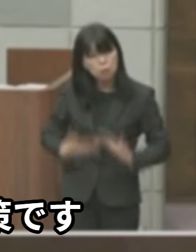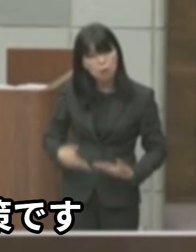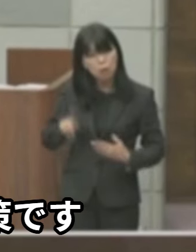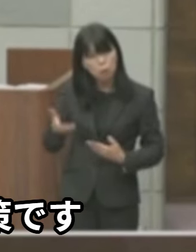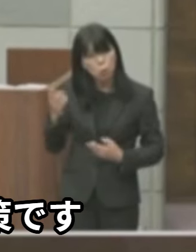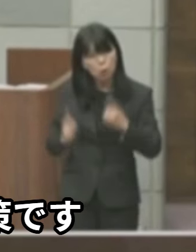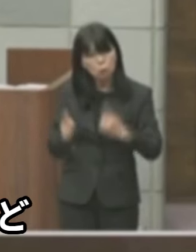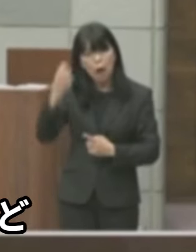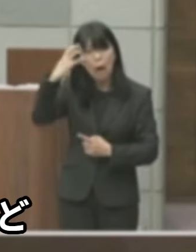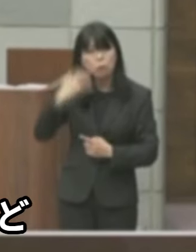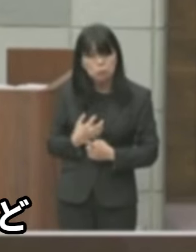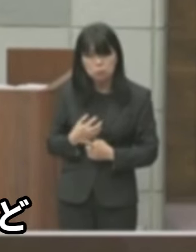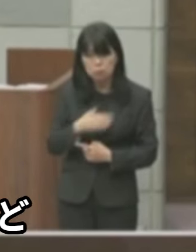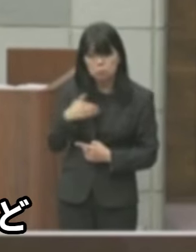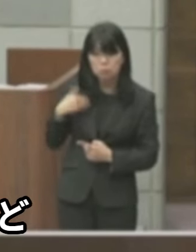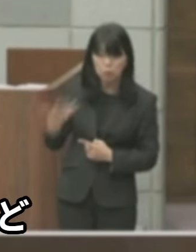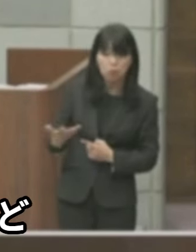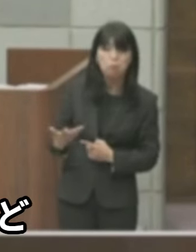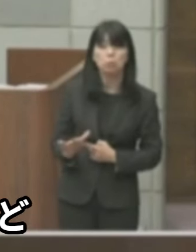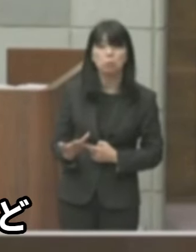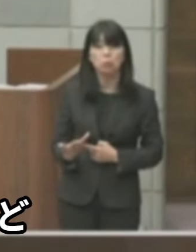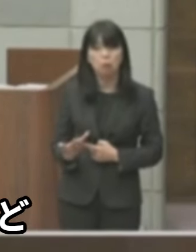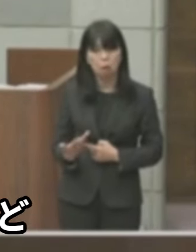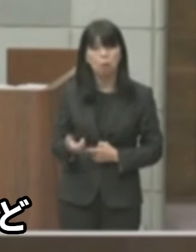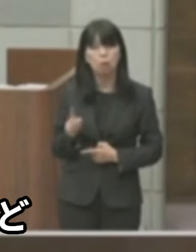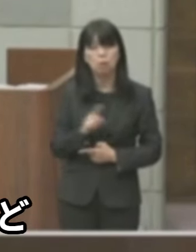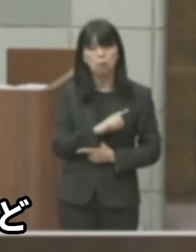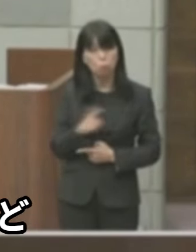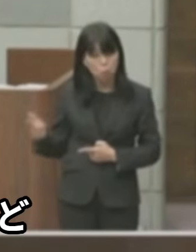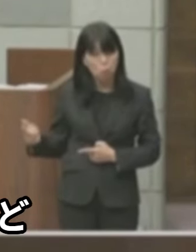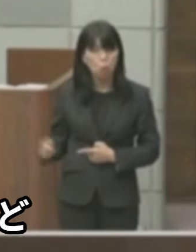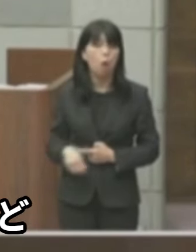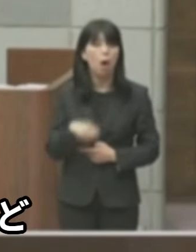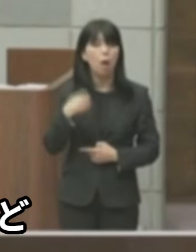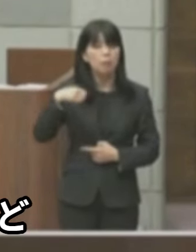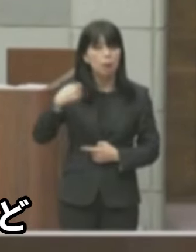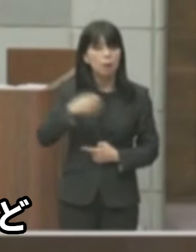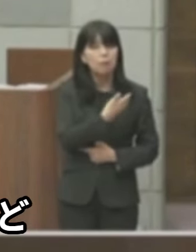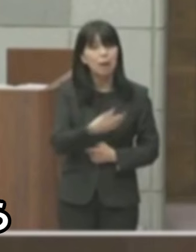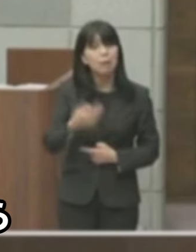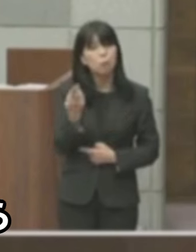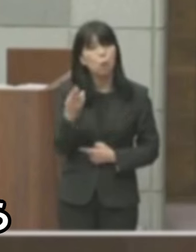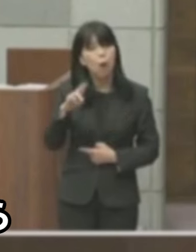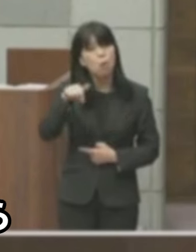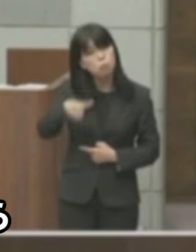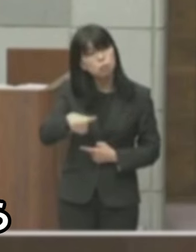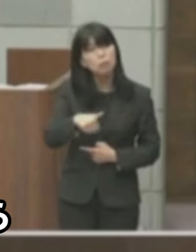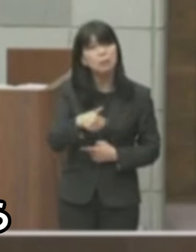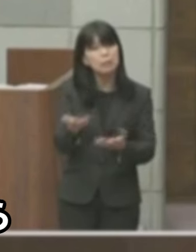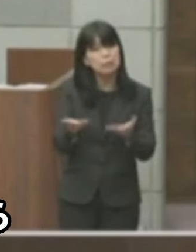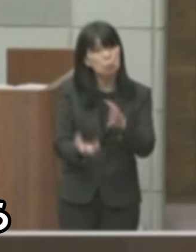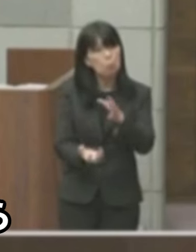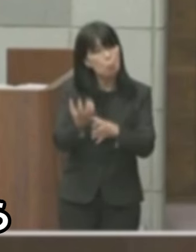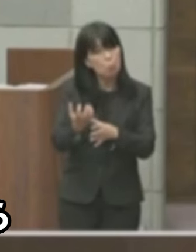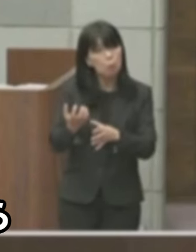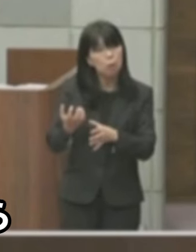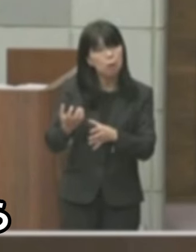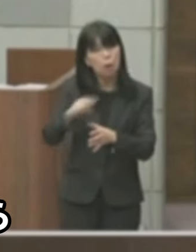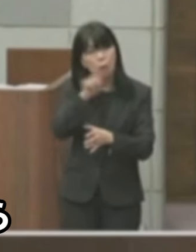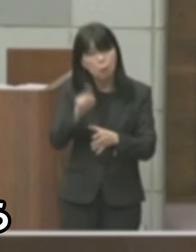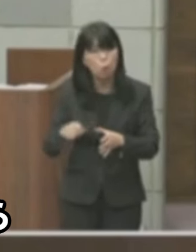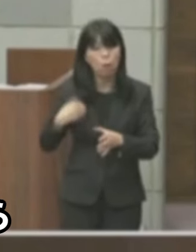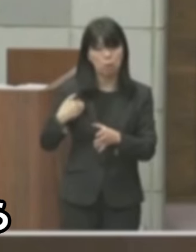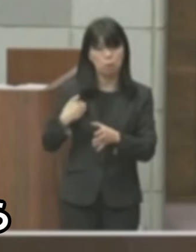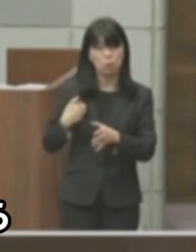暑への対策です。さらに、豪雨や南海トラフ巨大地震など自然災害発生時の備え